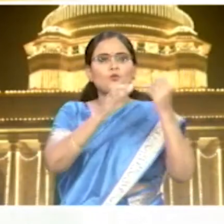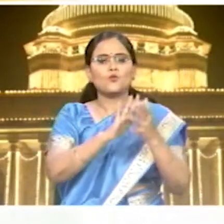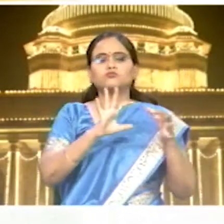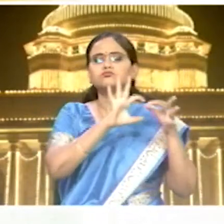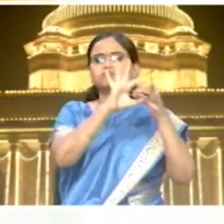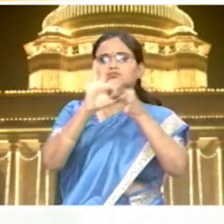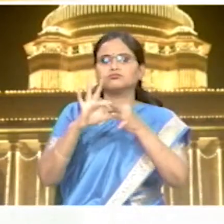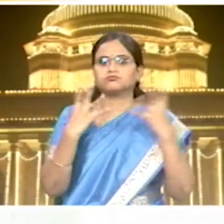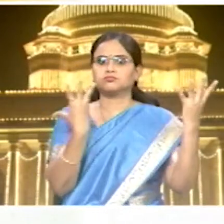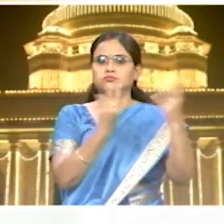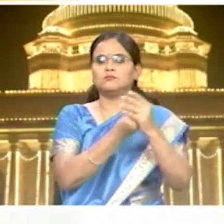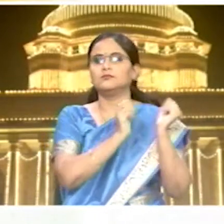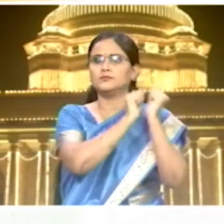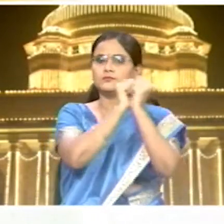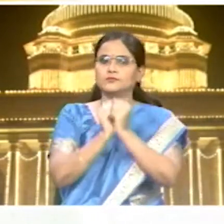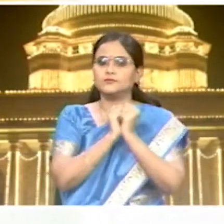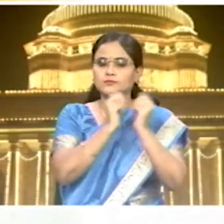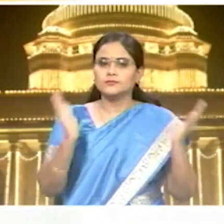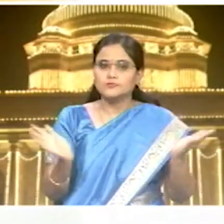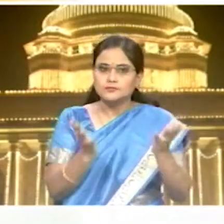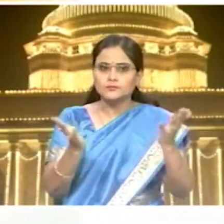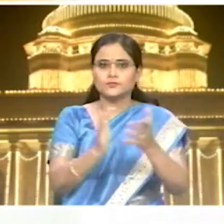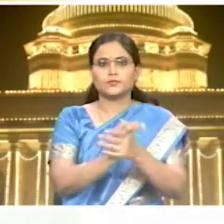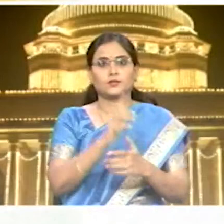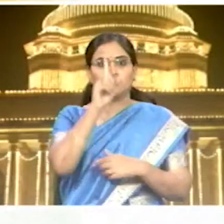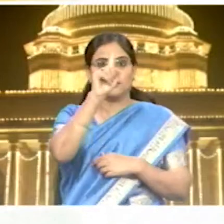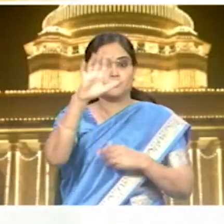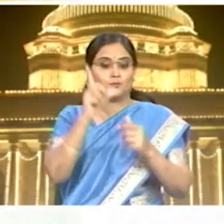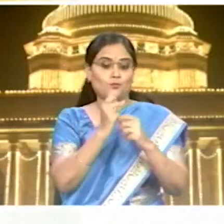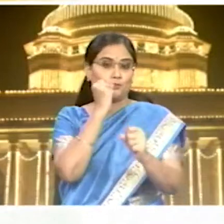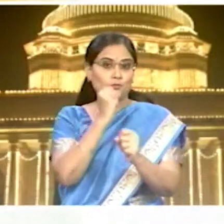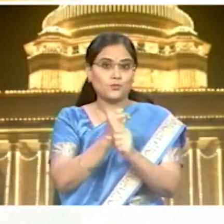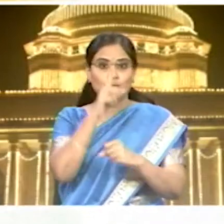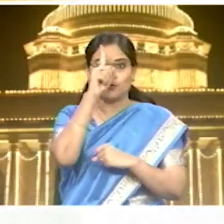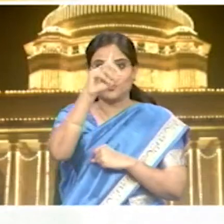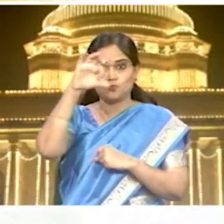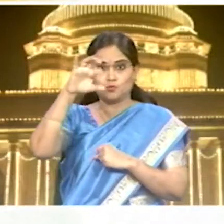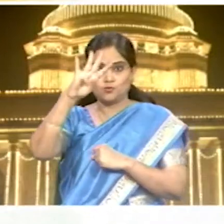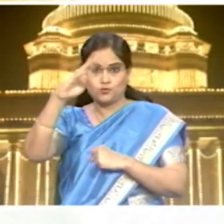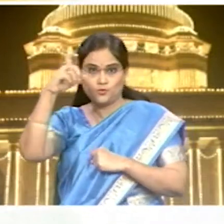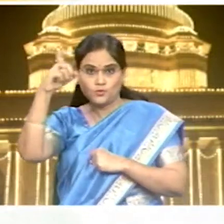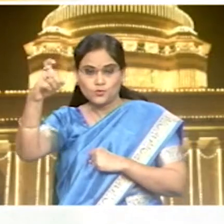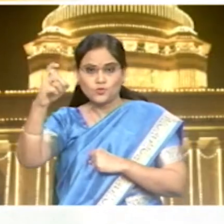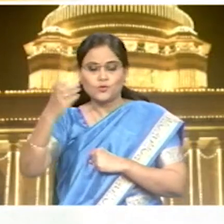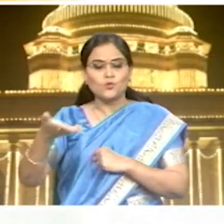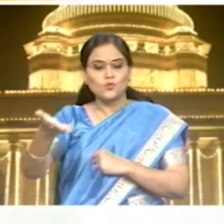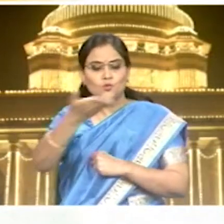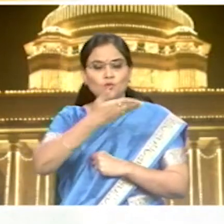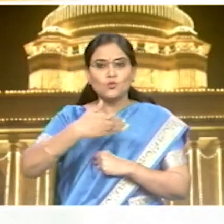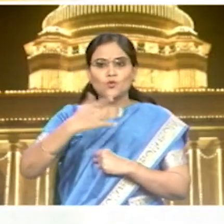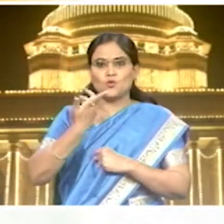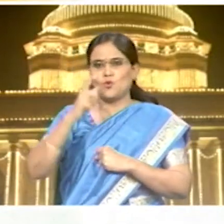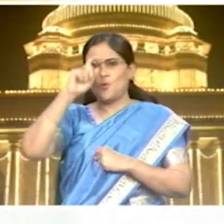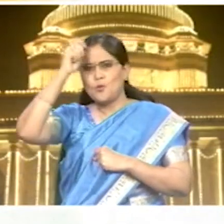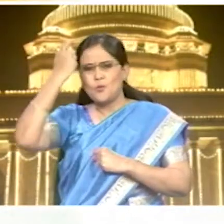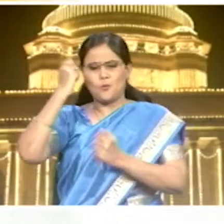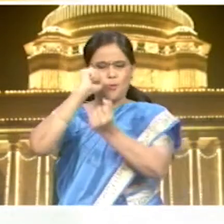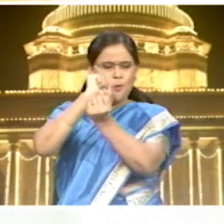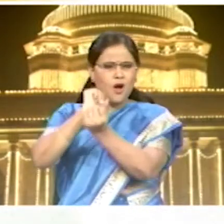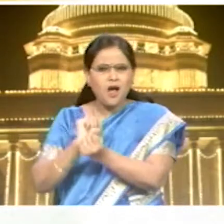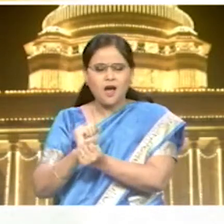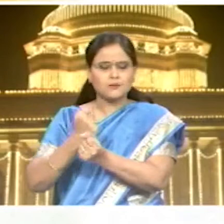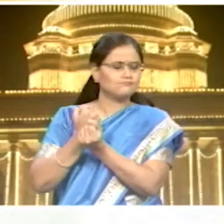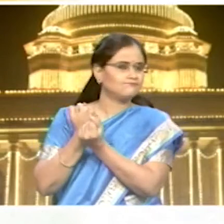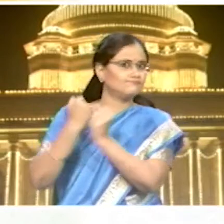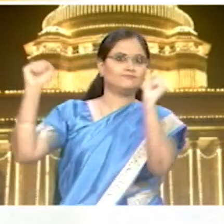को बढ़ावा देना है। 15 अगस्त 1947 के दिन हमने औपनिवेशिक शासन की बेड़ियों को काट